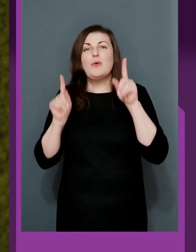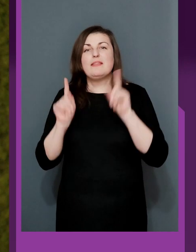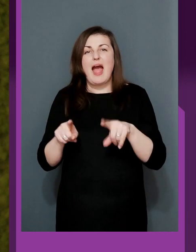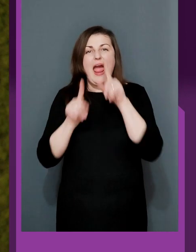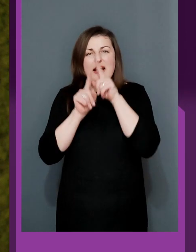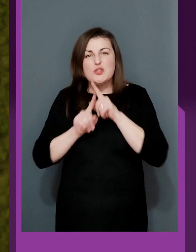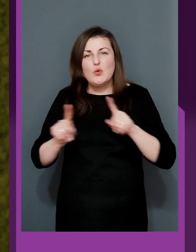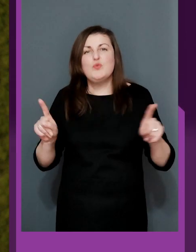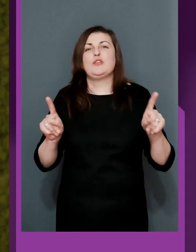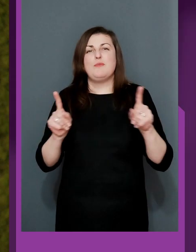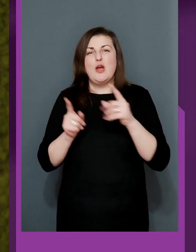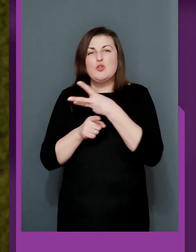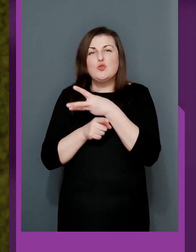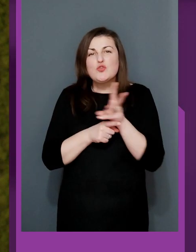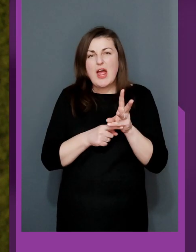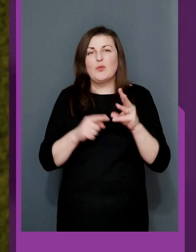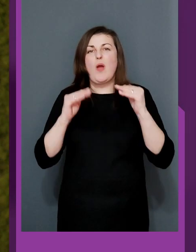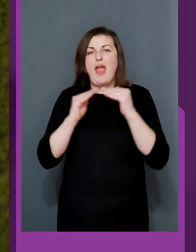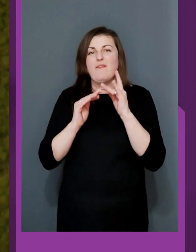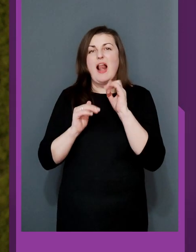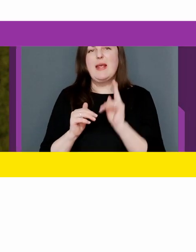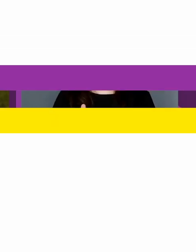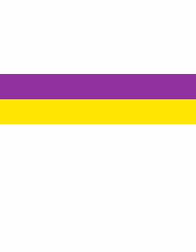також ексклюзивному сюжеті каналу